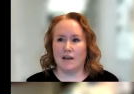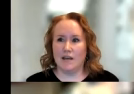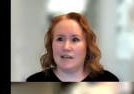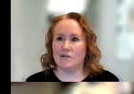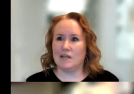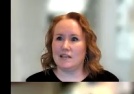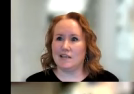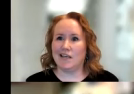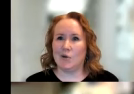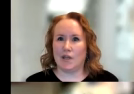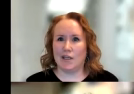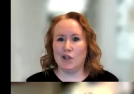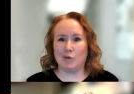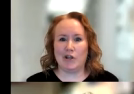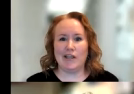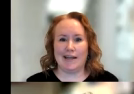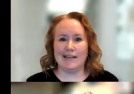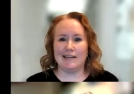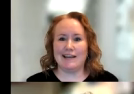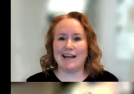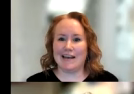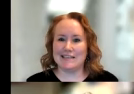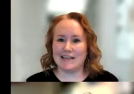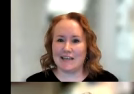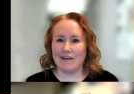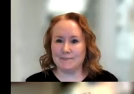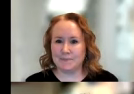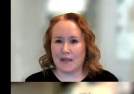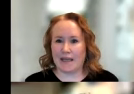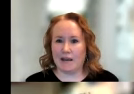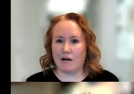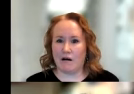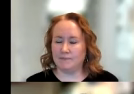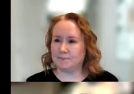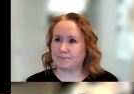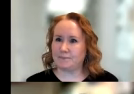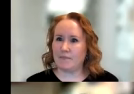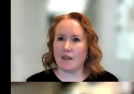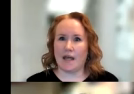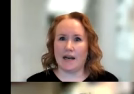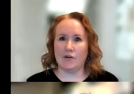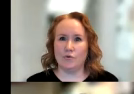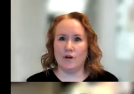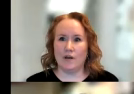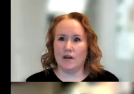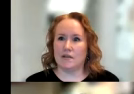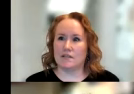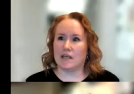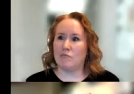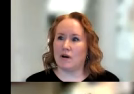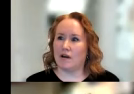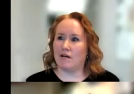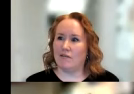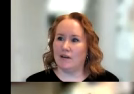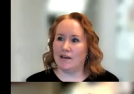skal gi oss en litt grundigere dypdykk ned I dette tilgjengelighetsdirektivet, EAA. Her det jo